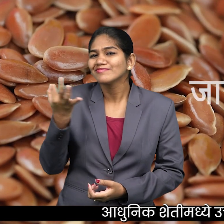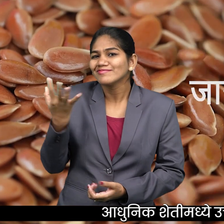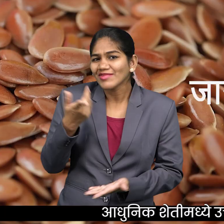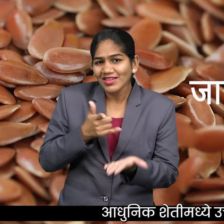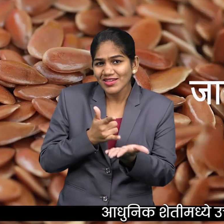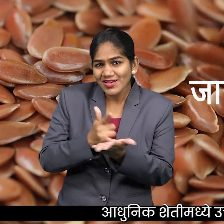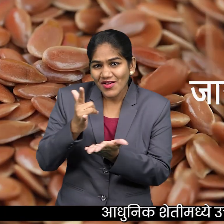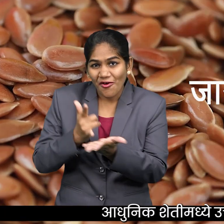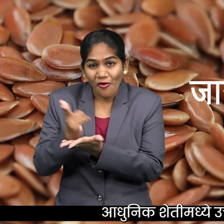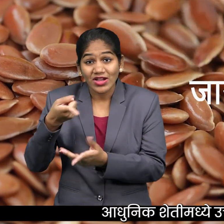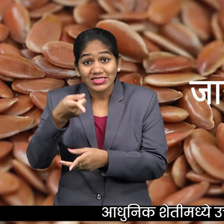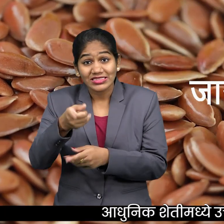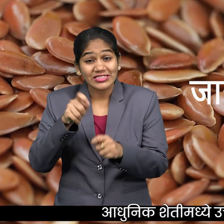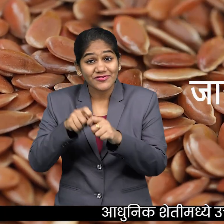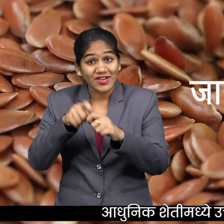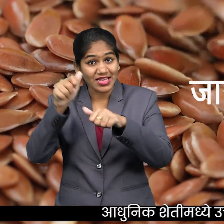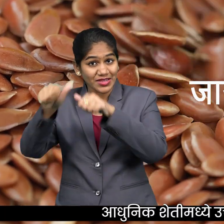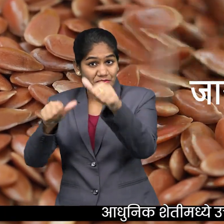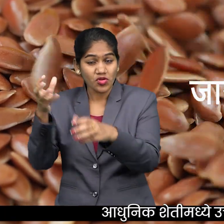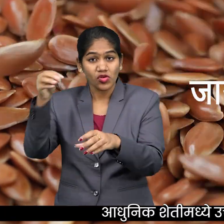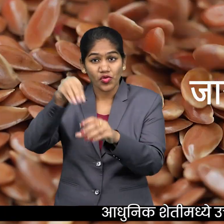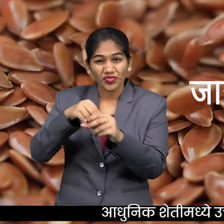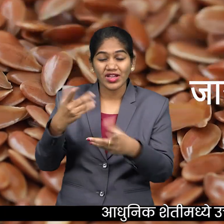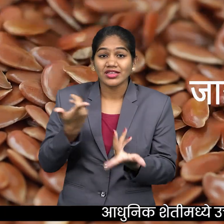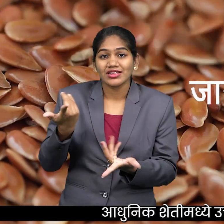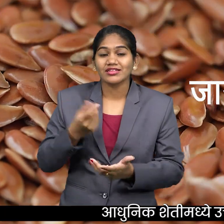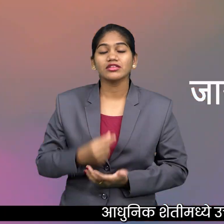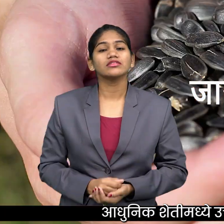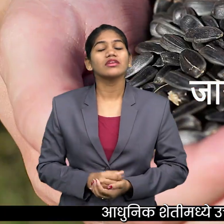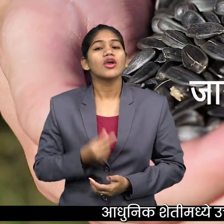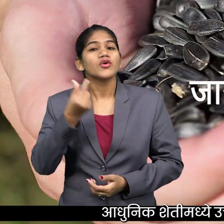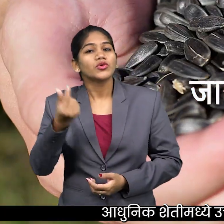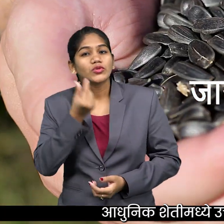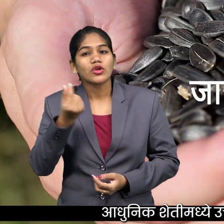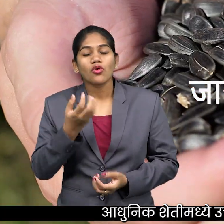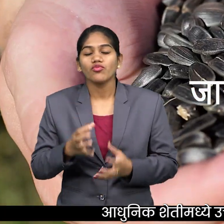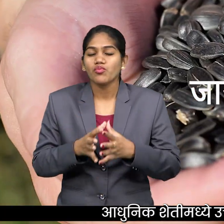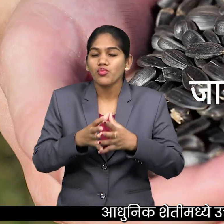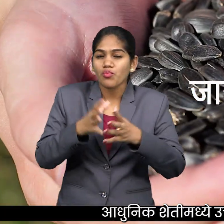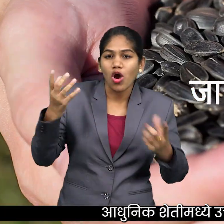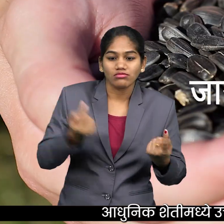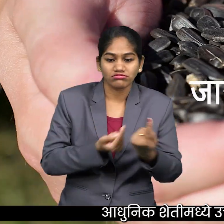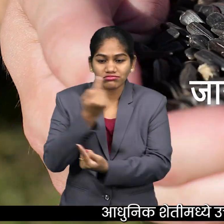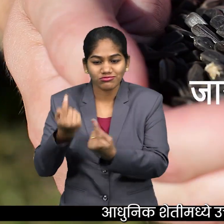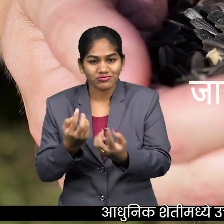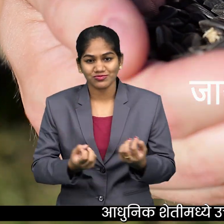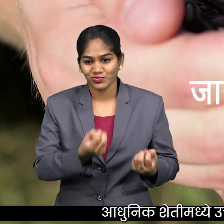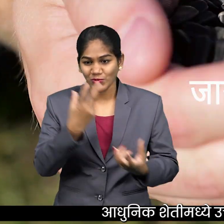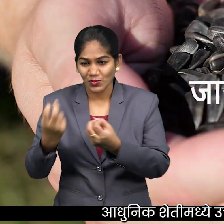आधुनिक शेतीमध्ये उच्च उत्पन्न देणारी विविधता HYV,